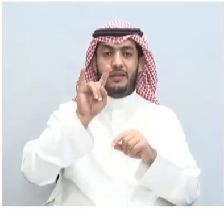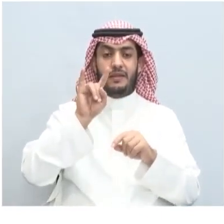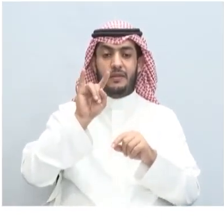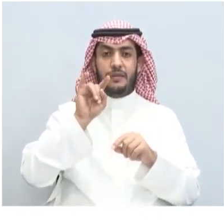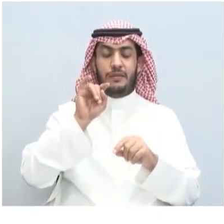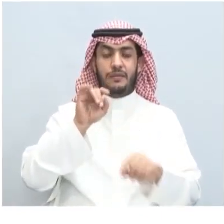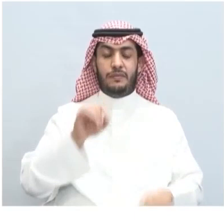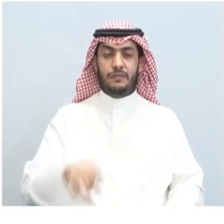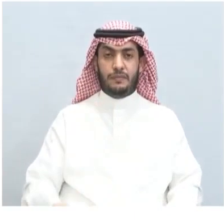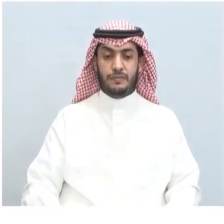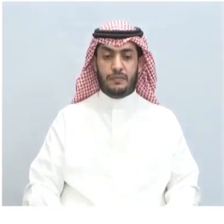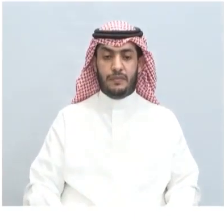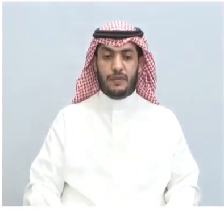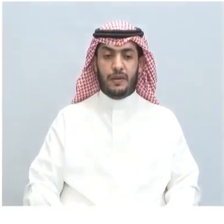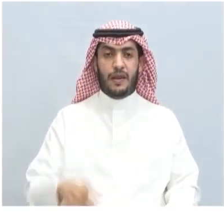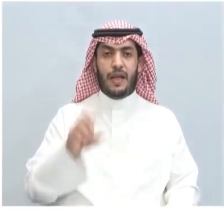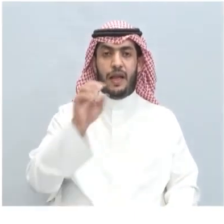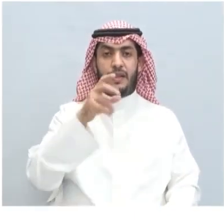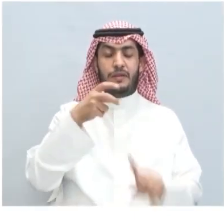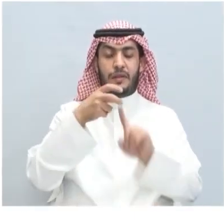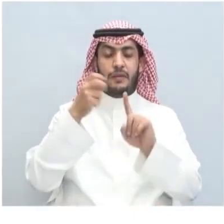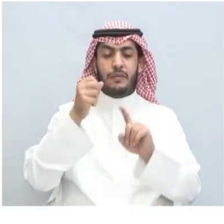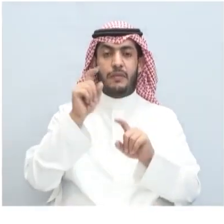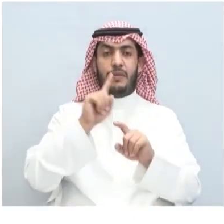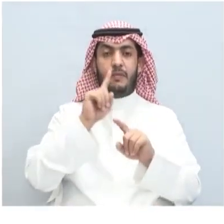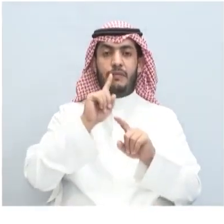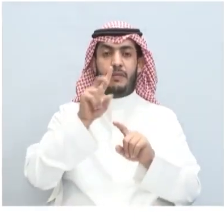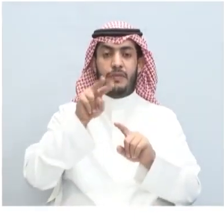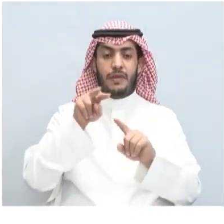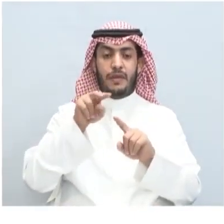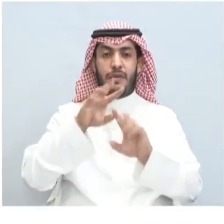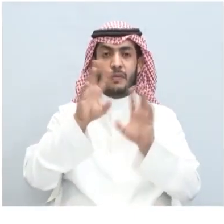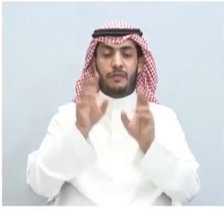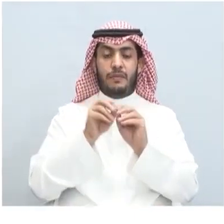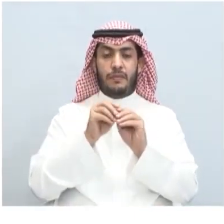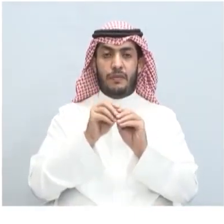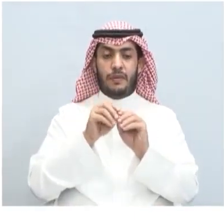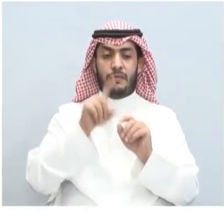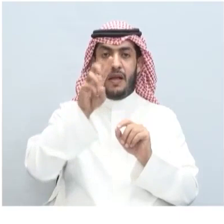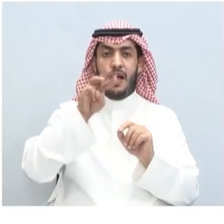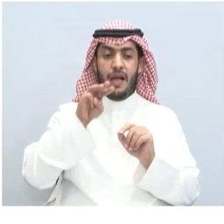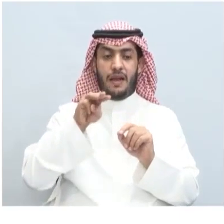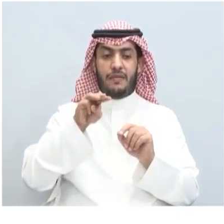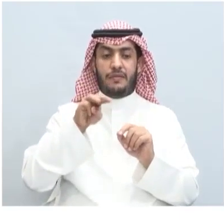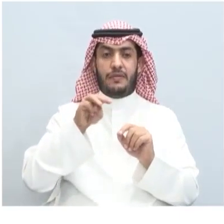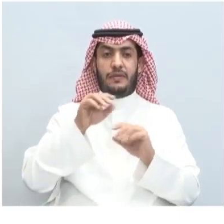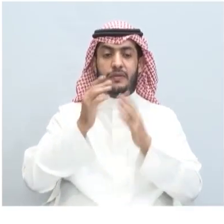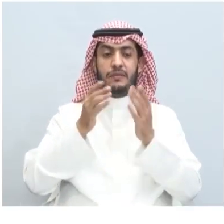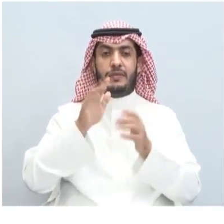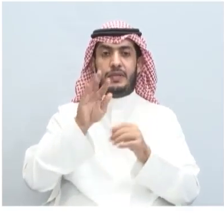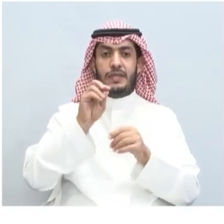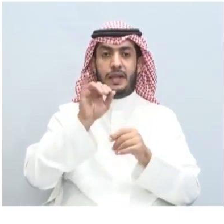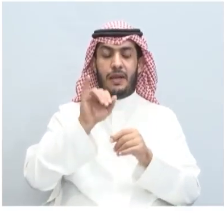10 10 عدد الاسهم السابق في ال اذا سيكون اجمالها هو 1000 ريال قيمه الاسهم